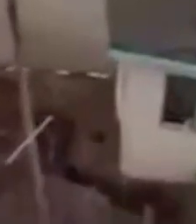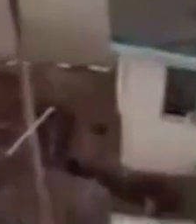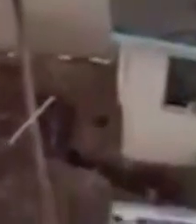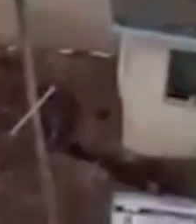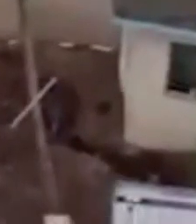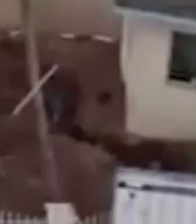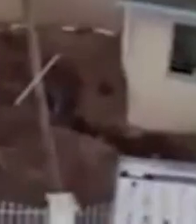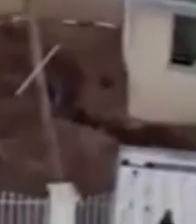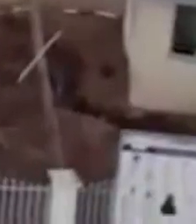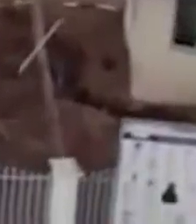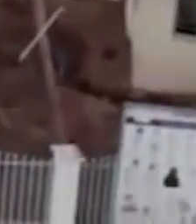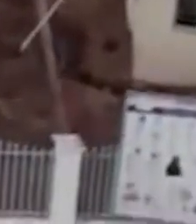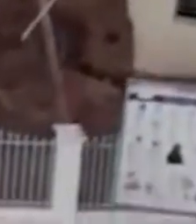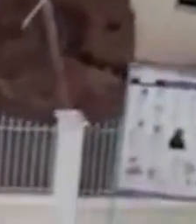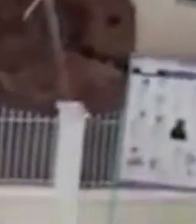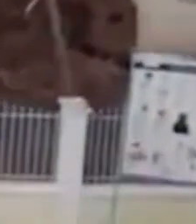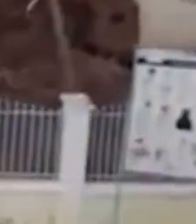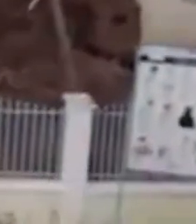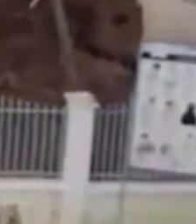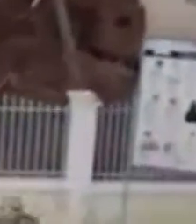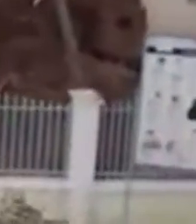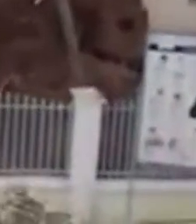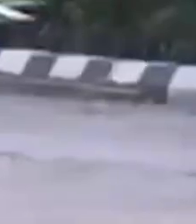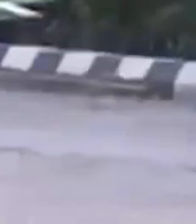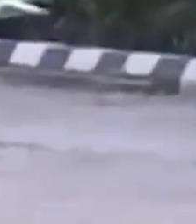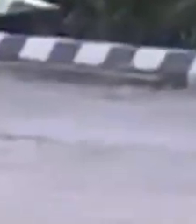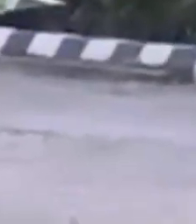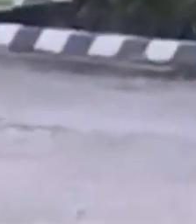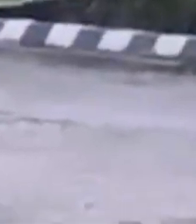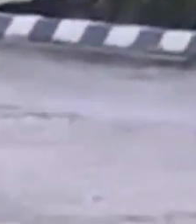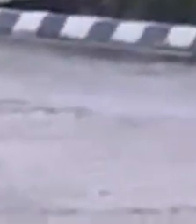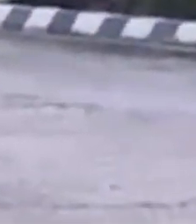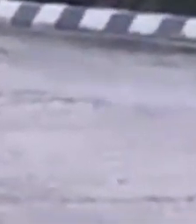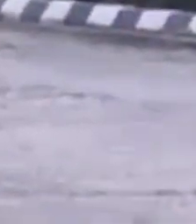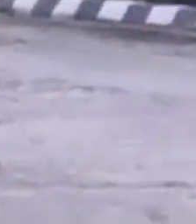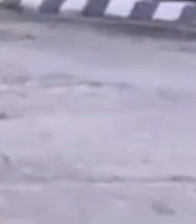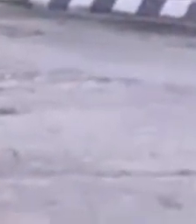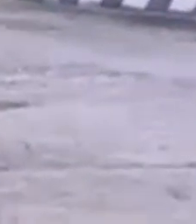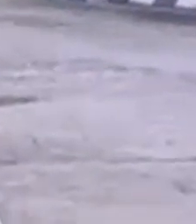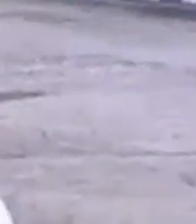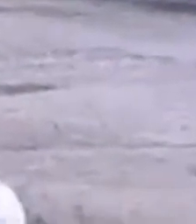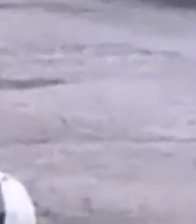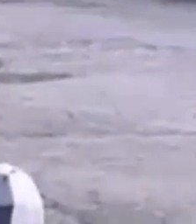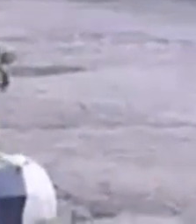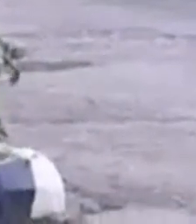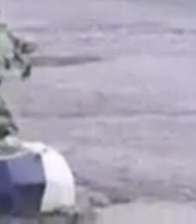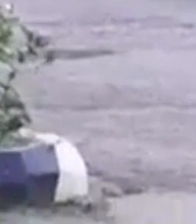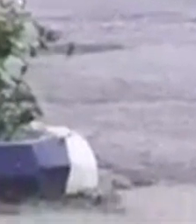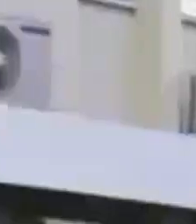30 Julai 2022. Kwa maelezo zaidi, uwasiliana nasi kwa simu nambari